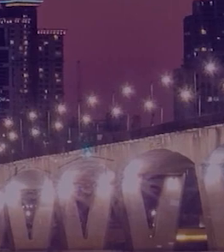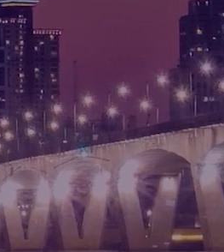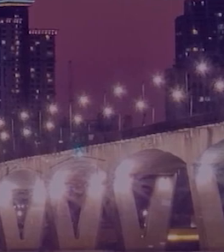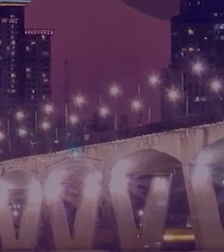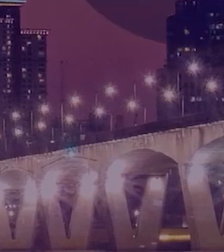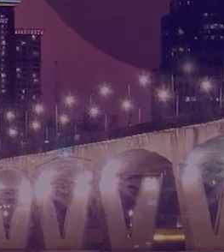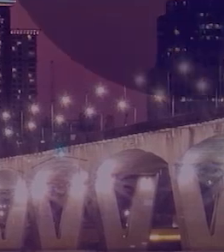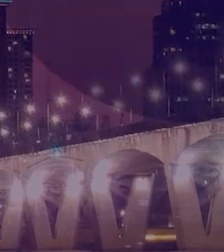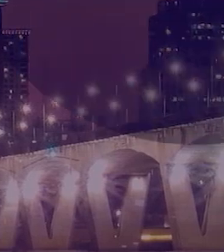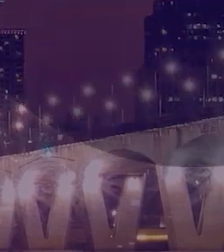n